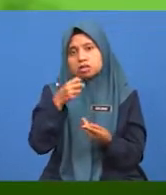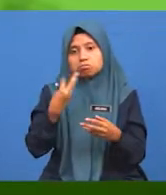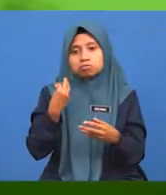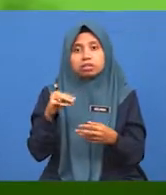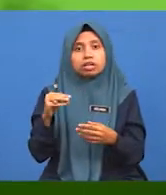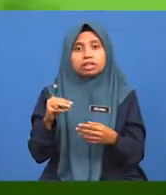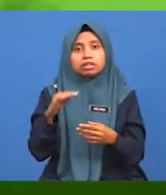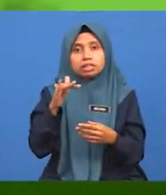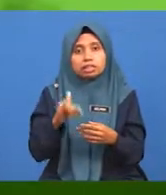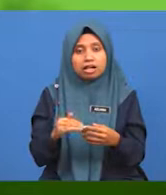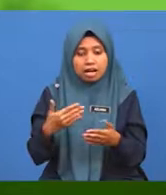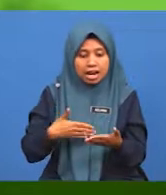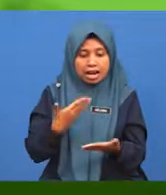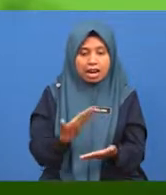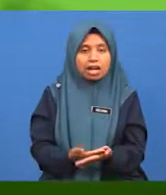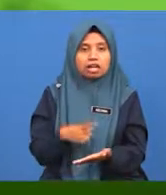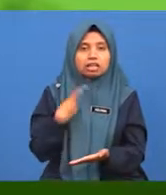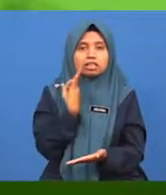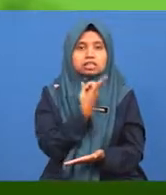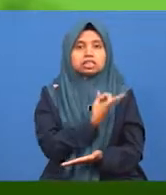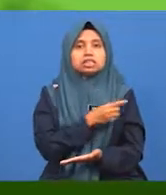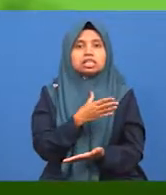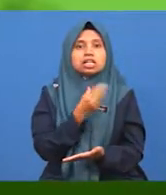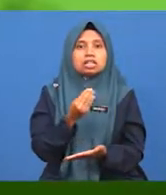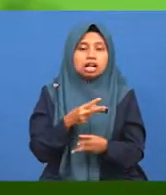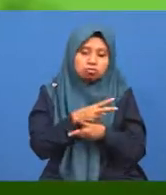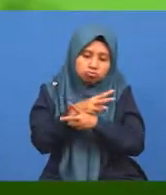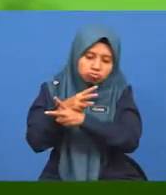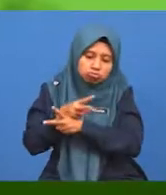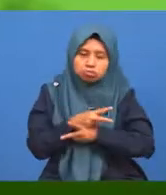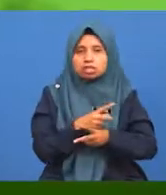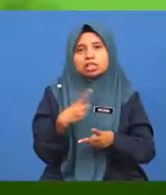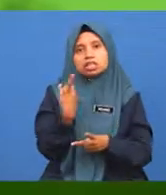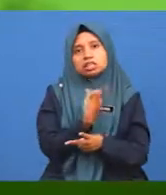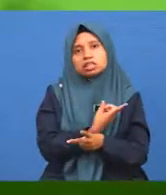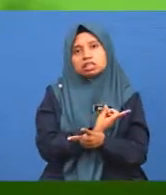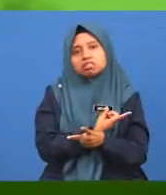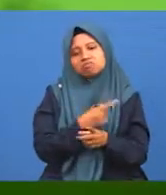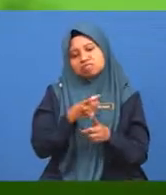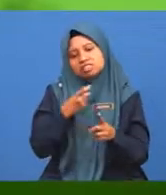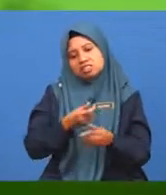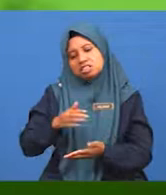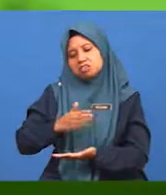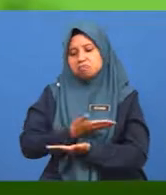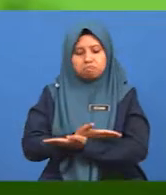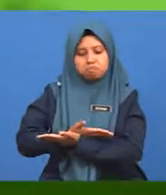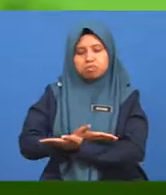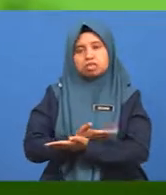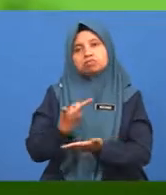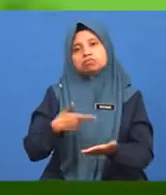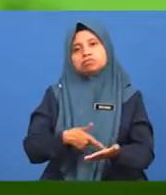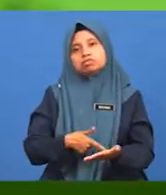mereka yang melahirkan kita dan menjaga kita sejak kita lahir.